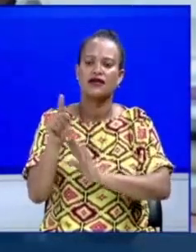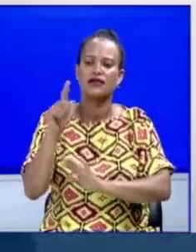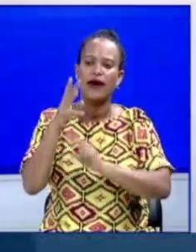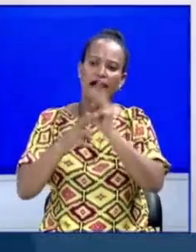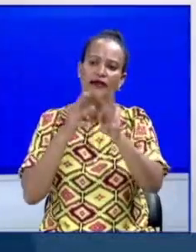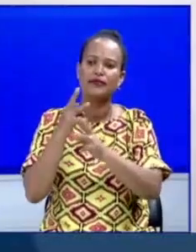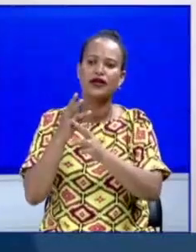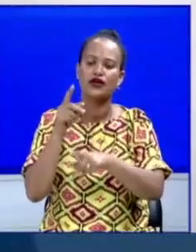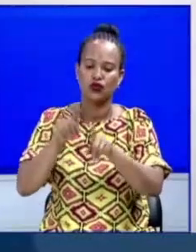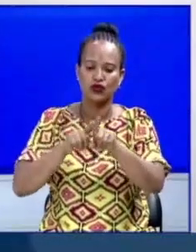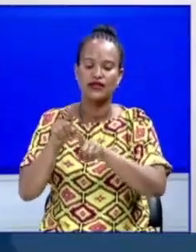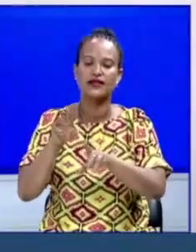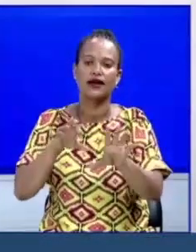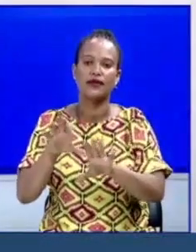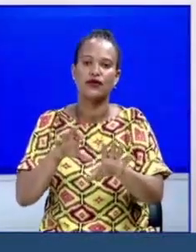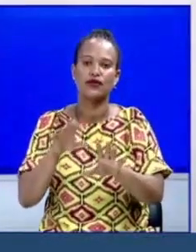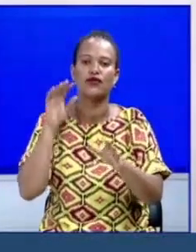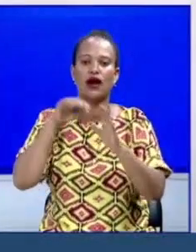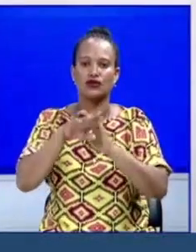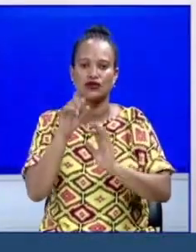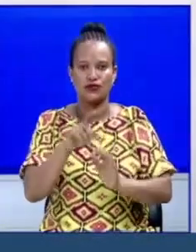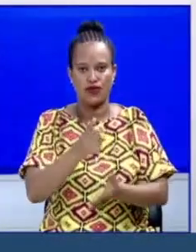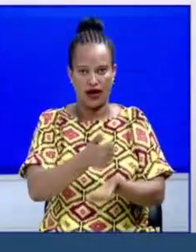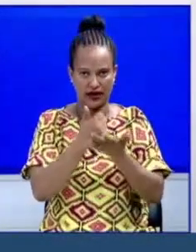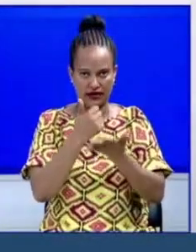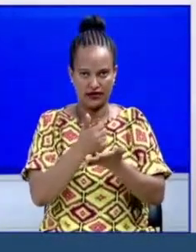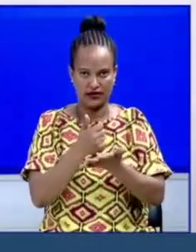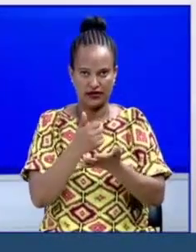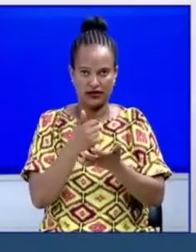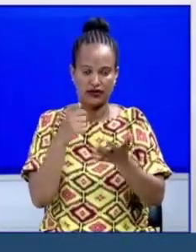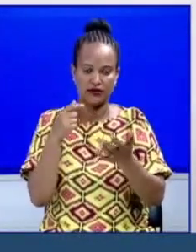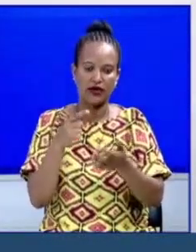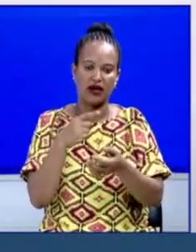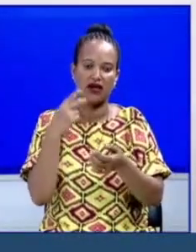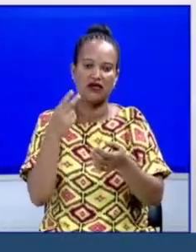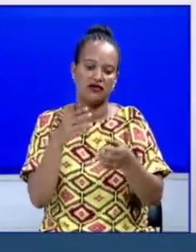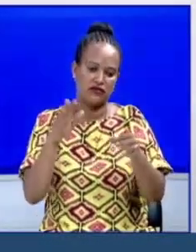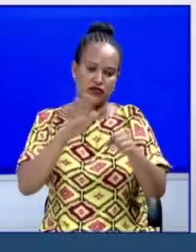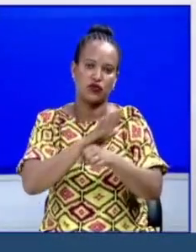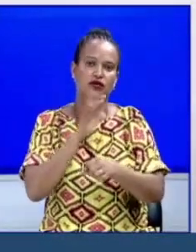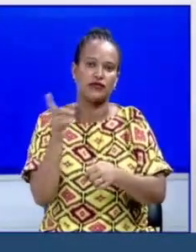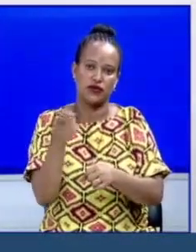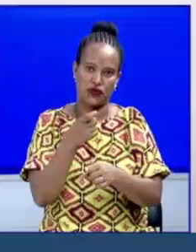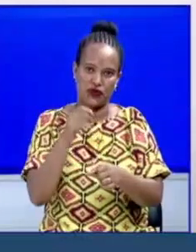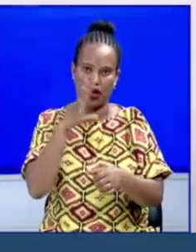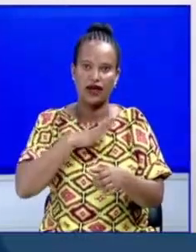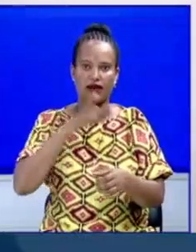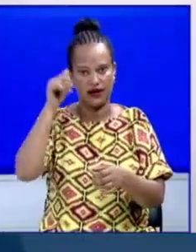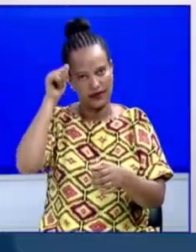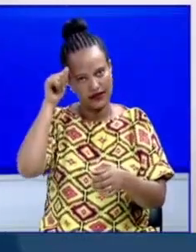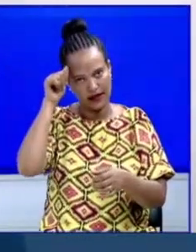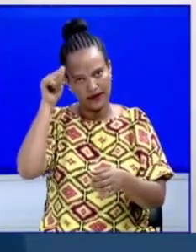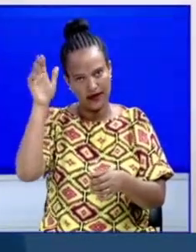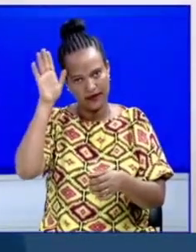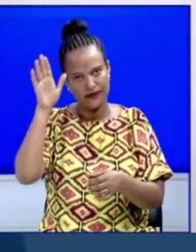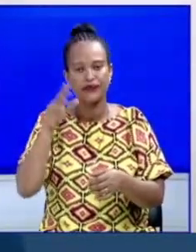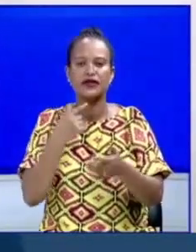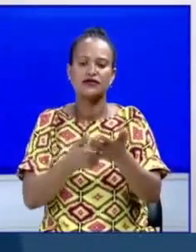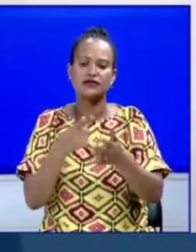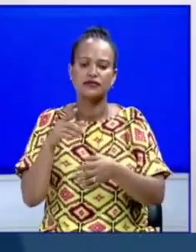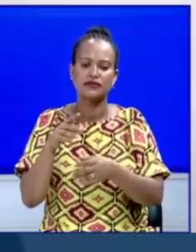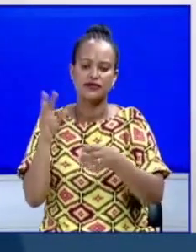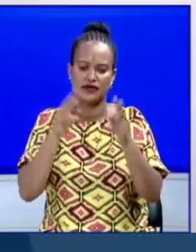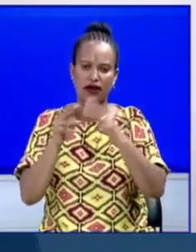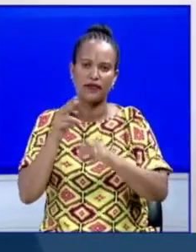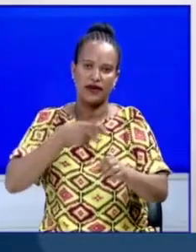ለኸ ውዕል ዝተገበረሉን ከኣቱ ዝግብኦን ሓገዝ ኣብ ዝእቶው ዝበሃል ኣይኮነን ዝበሉ ኣይተ ገብረ እግዚኣብሔር ብፍላይ ድማ ምስ ፀገም